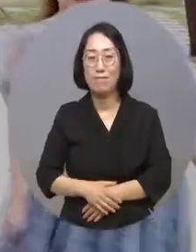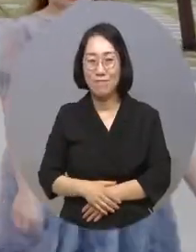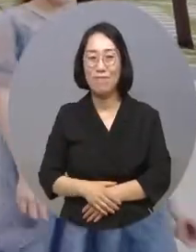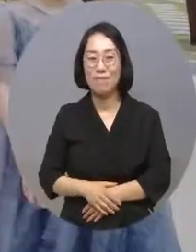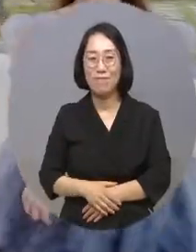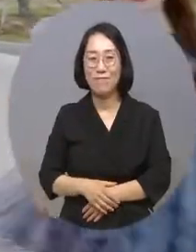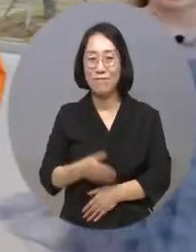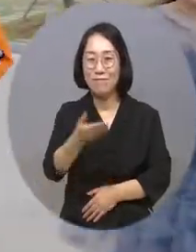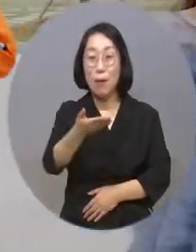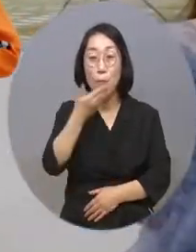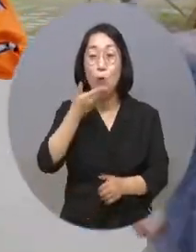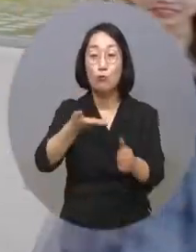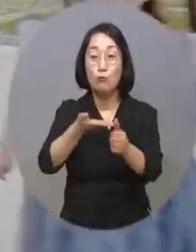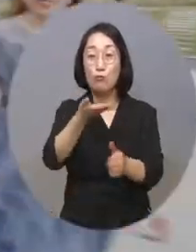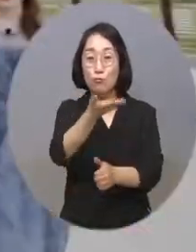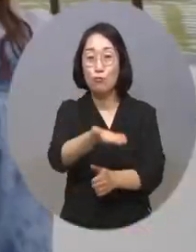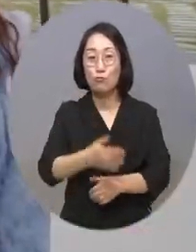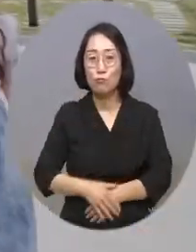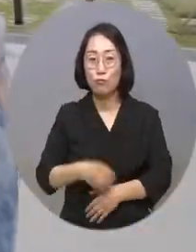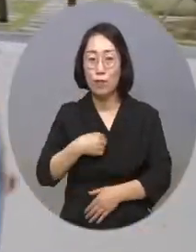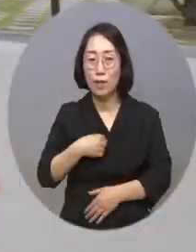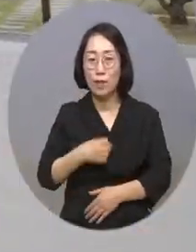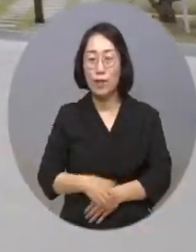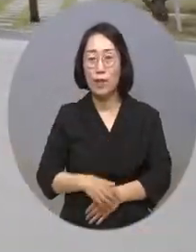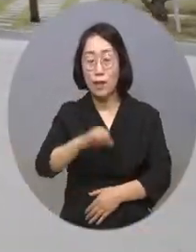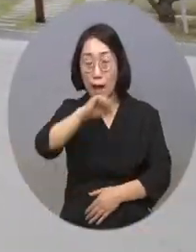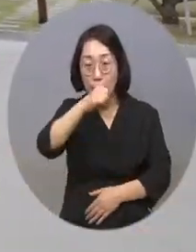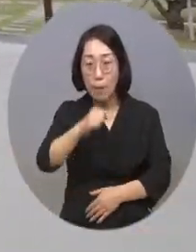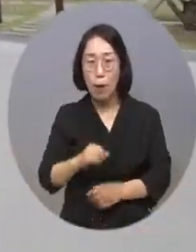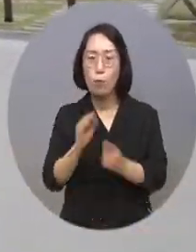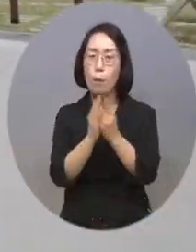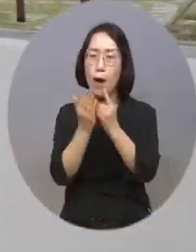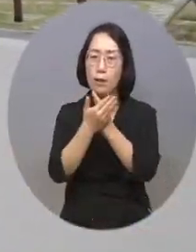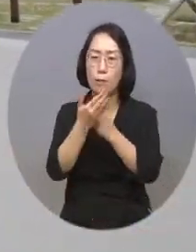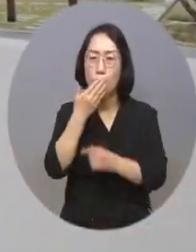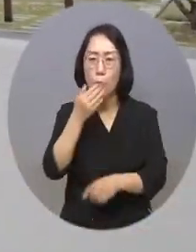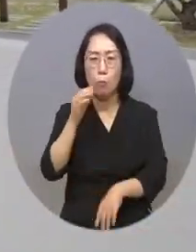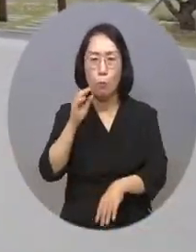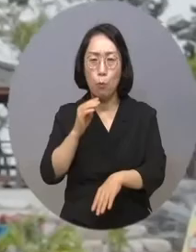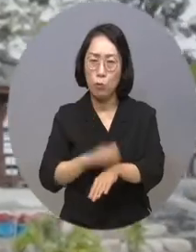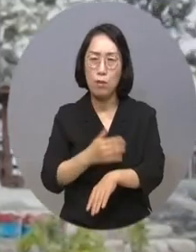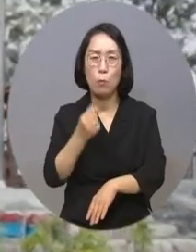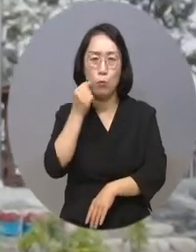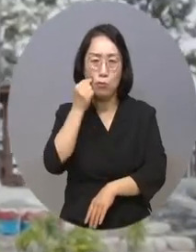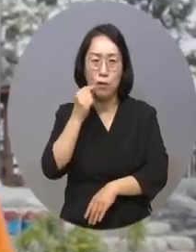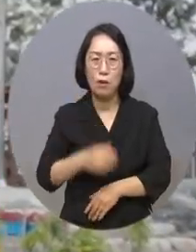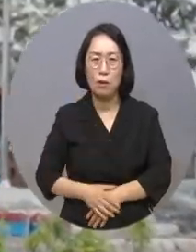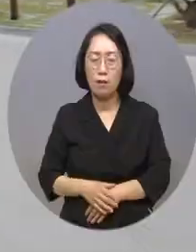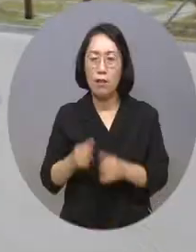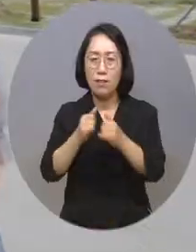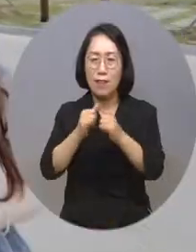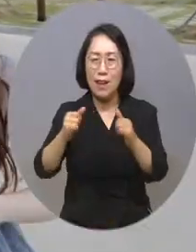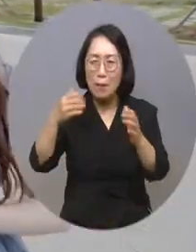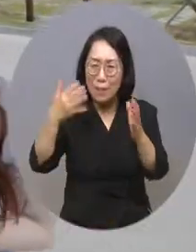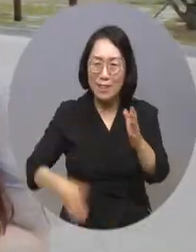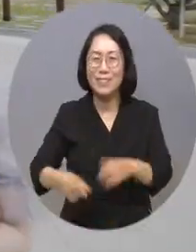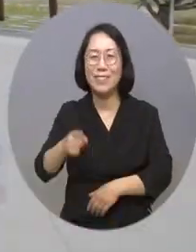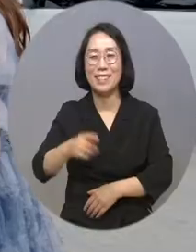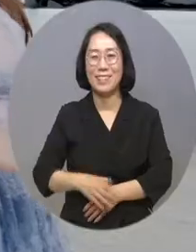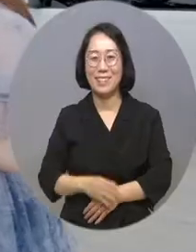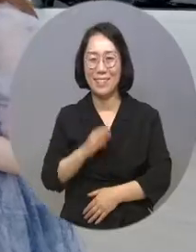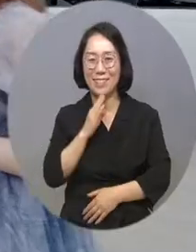좋아해서. 아니 생으로 가는? 저는 양파 제가 양파하고 마늘을 못 먹어요. 네가? 아 진짜? 그래서 사람이 덜 됐군요.